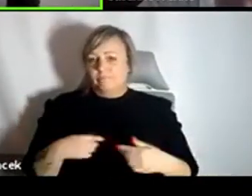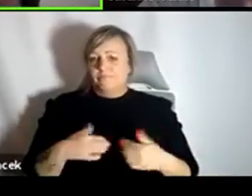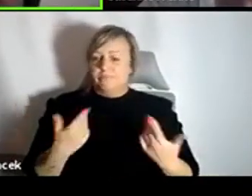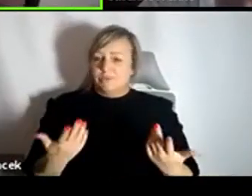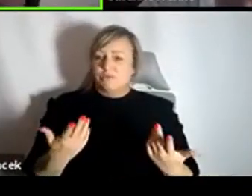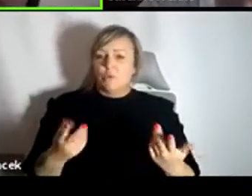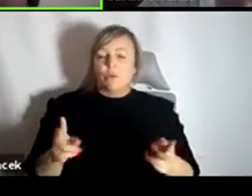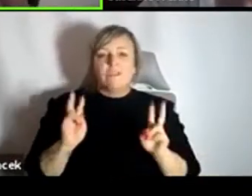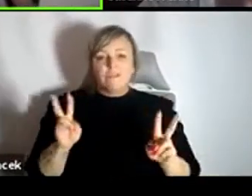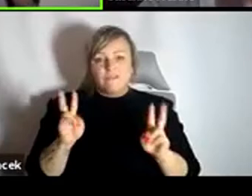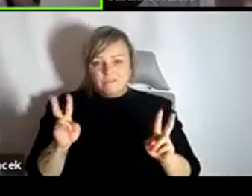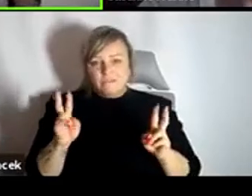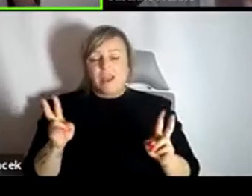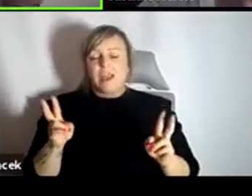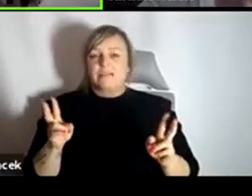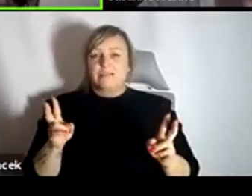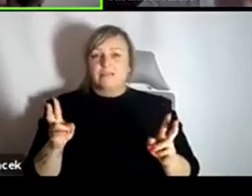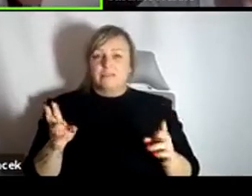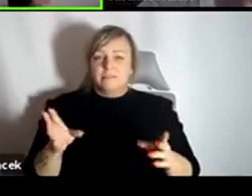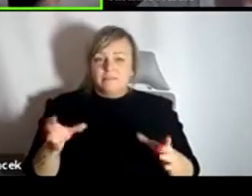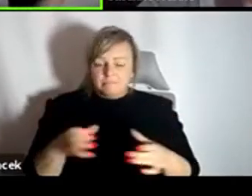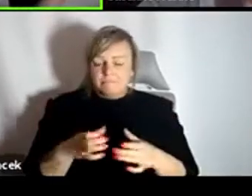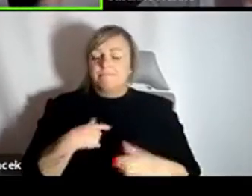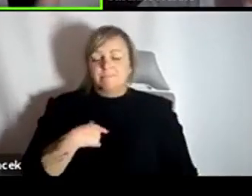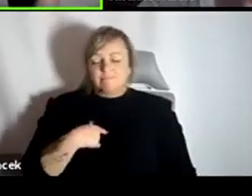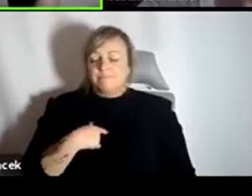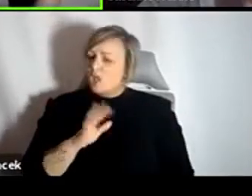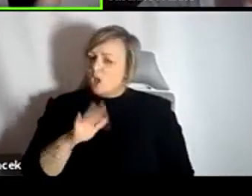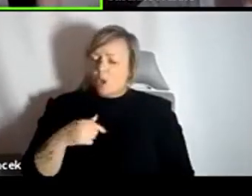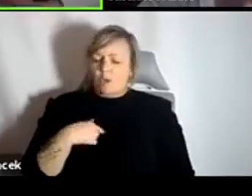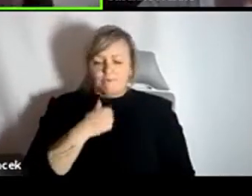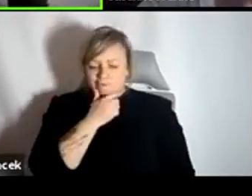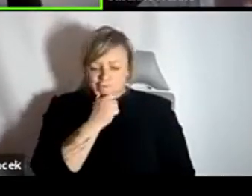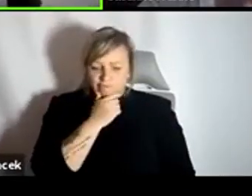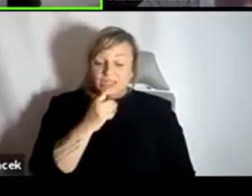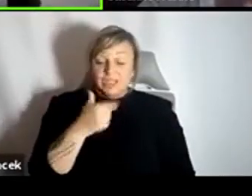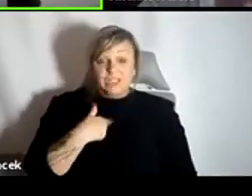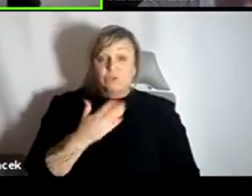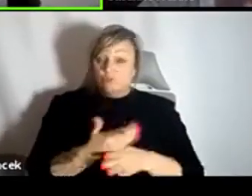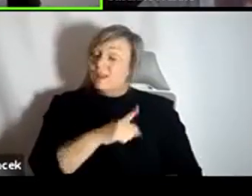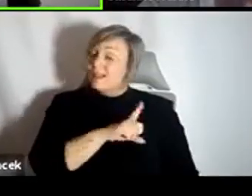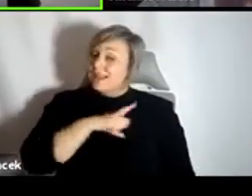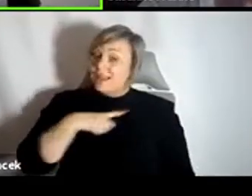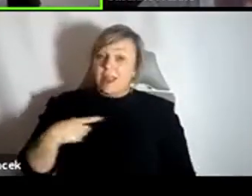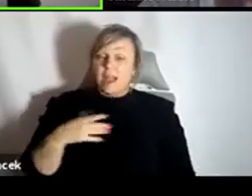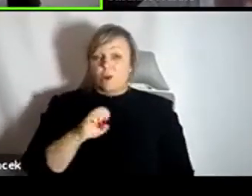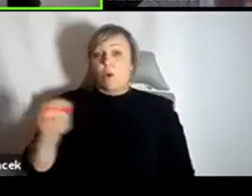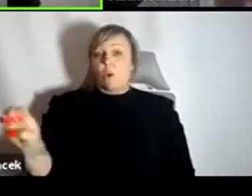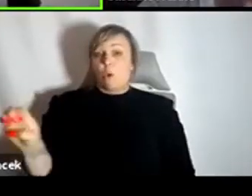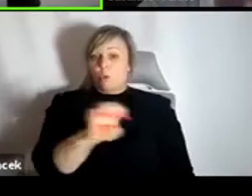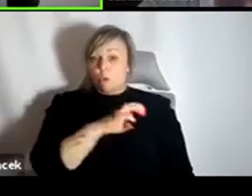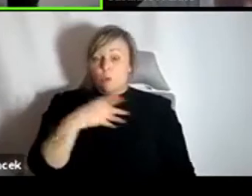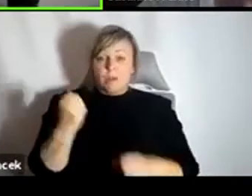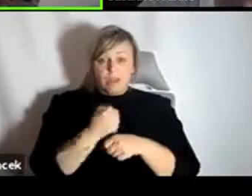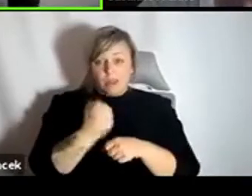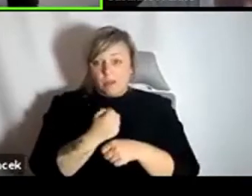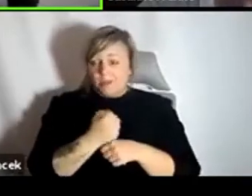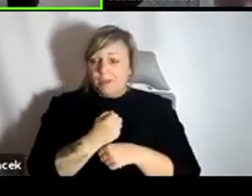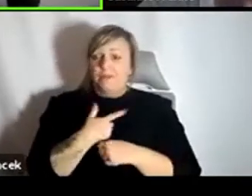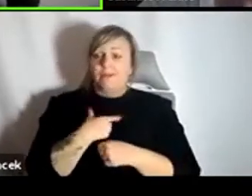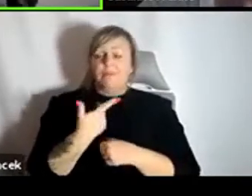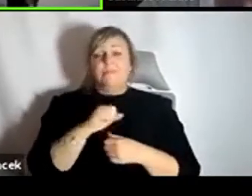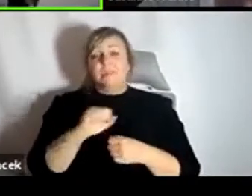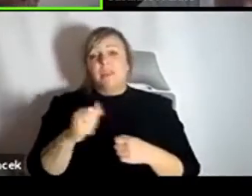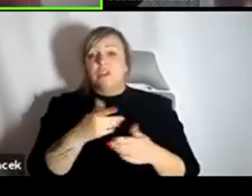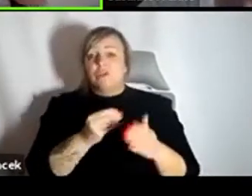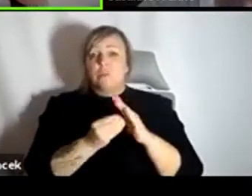auf habe ich immer diesen Impuls zu sagen, also ich habe ja sehr lange in Europa auch gearbeitet, bei Football Supporters Europe